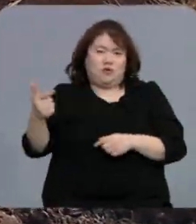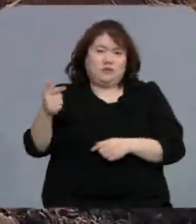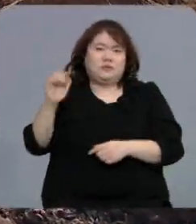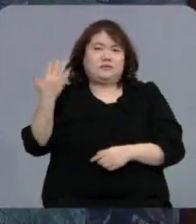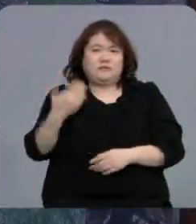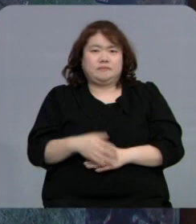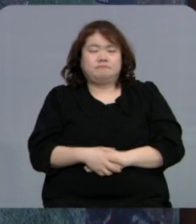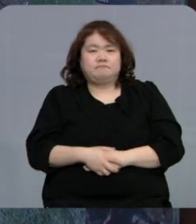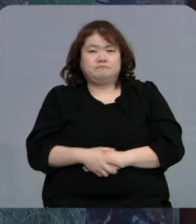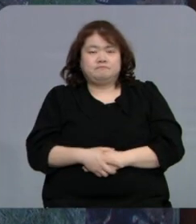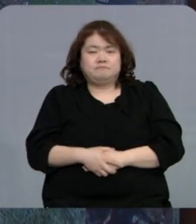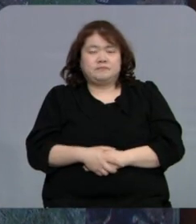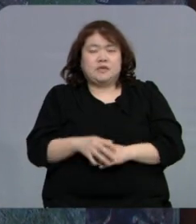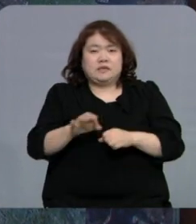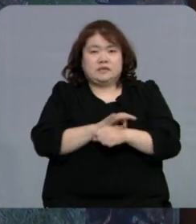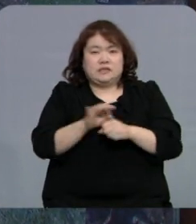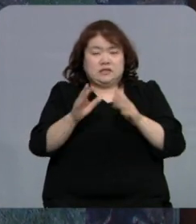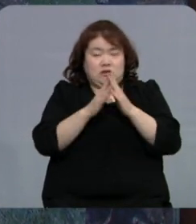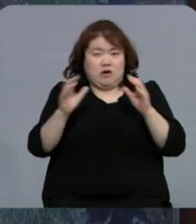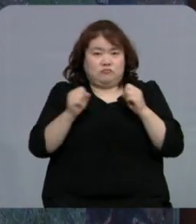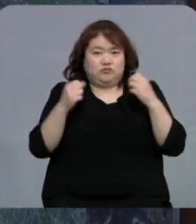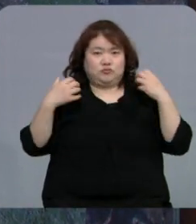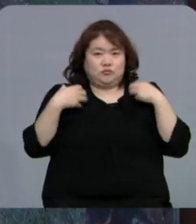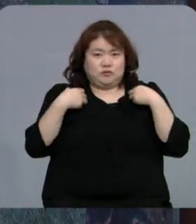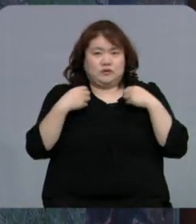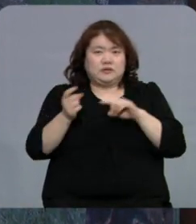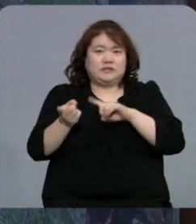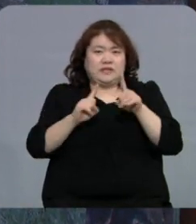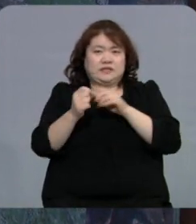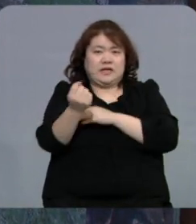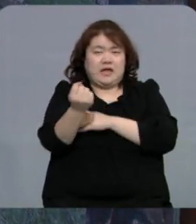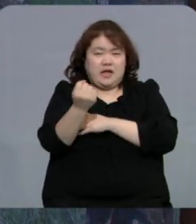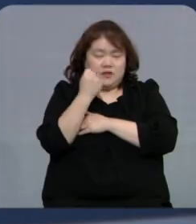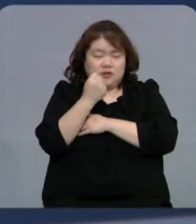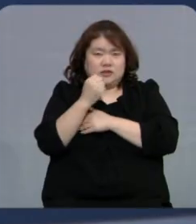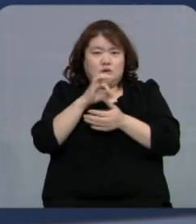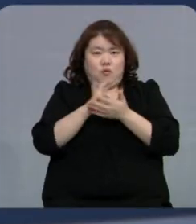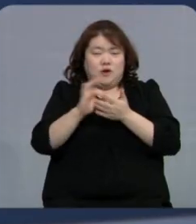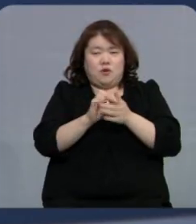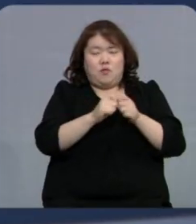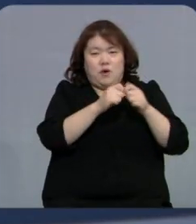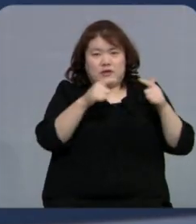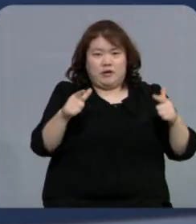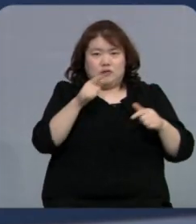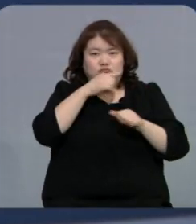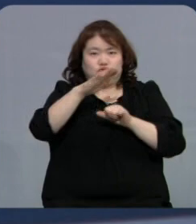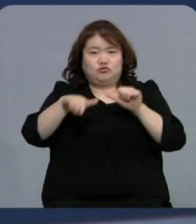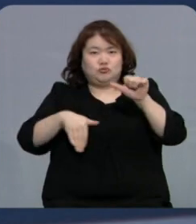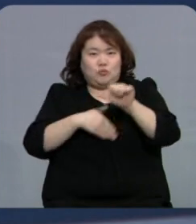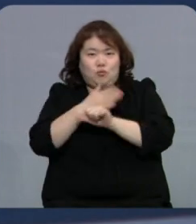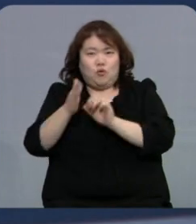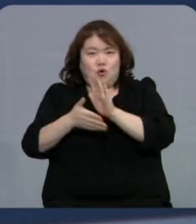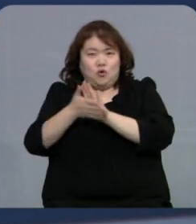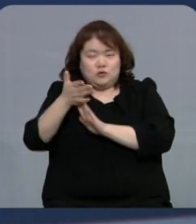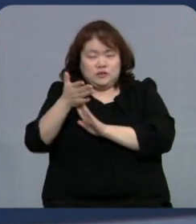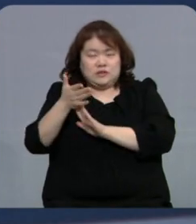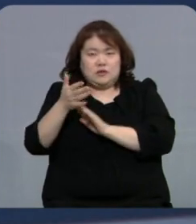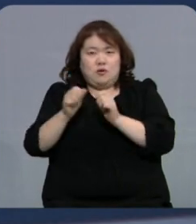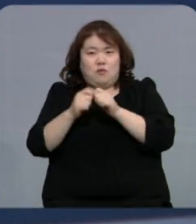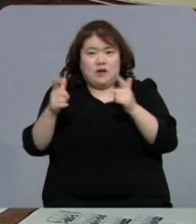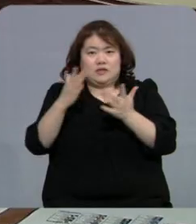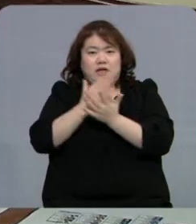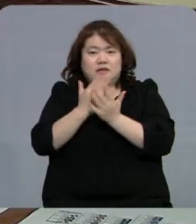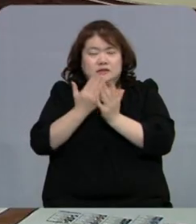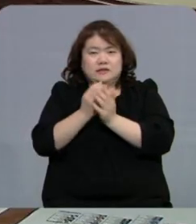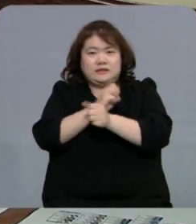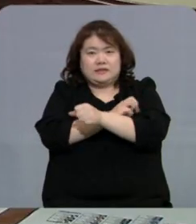없습니다. 특히 전라북도는 재생에너지 활용 확대와 수변도시 조성 등 새만금 2단계 사업에